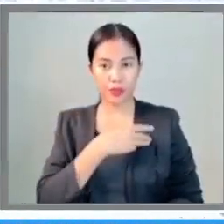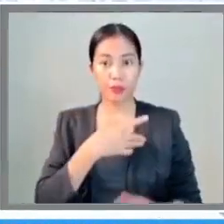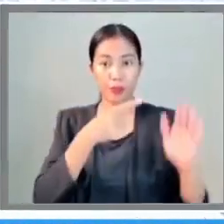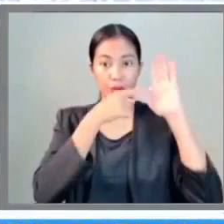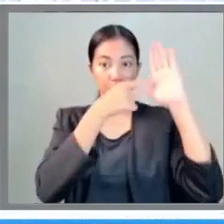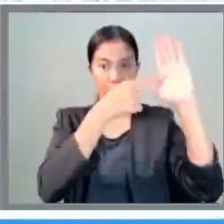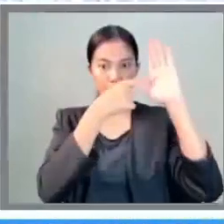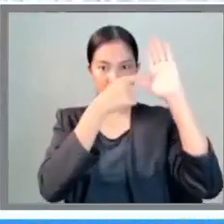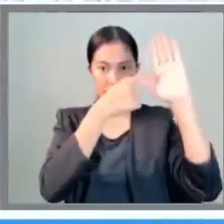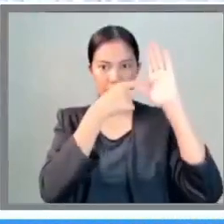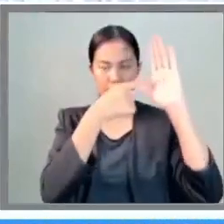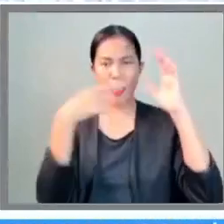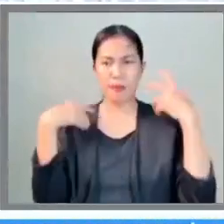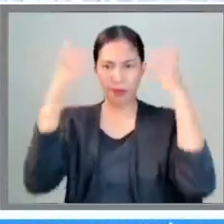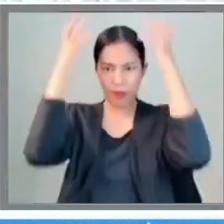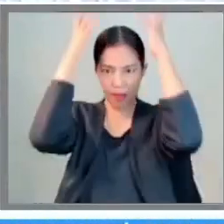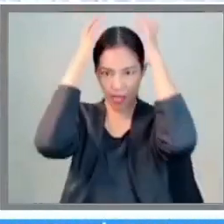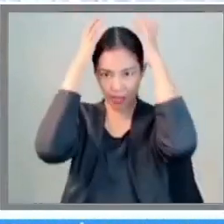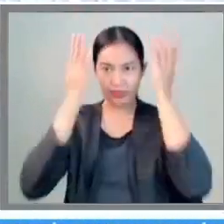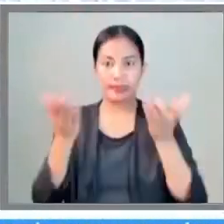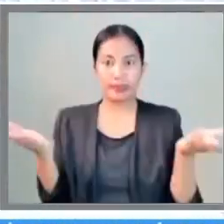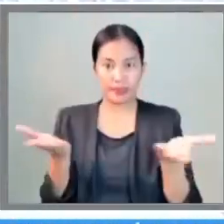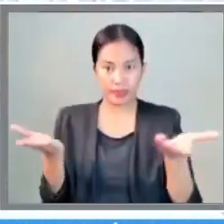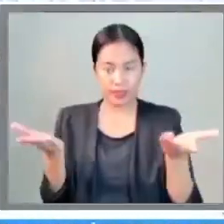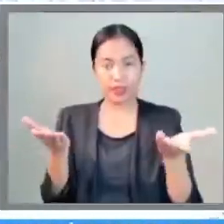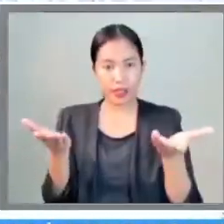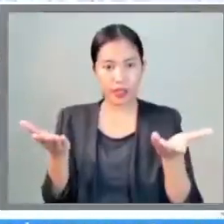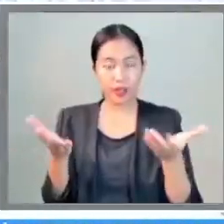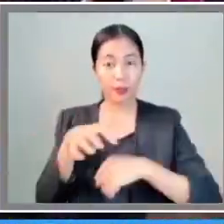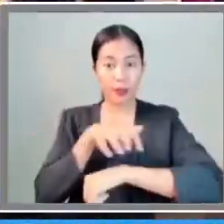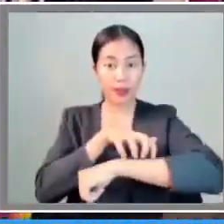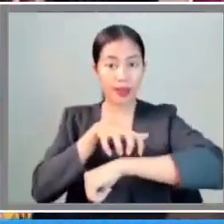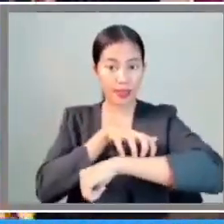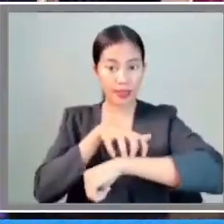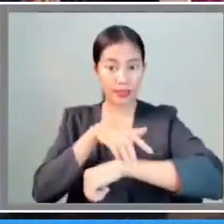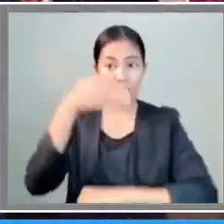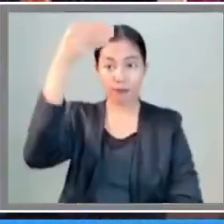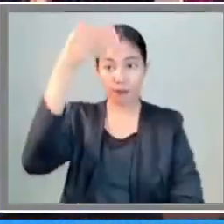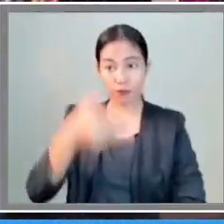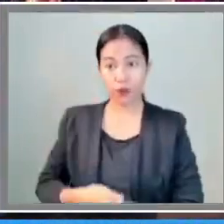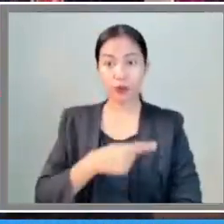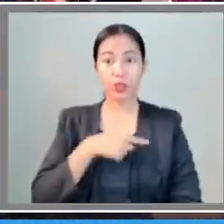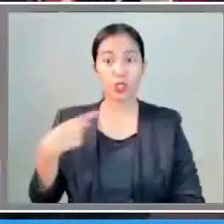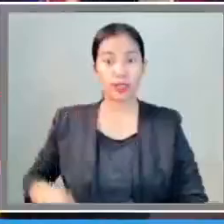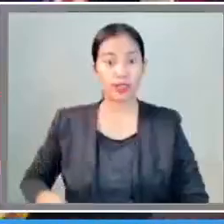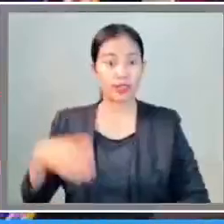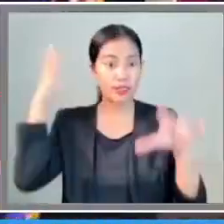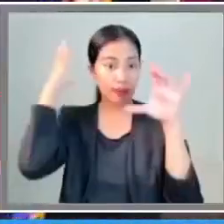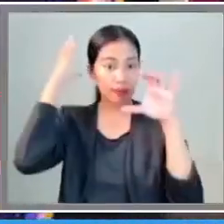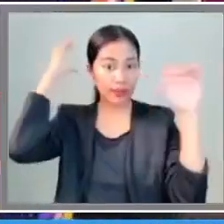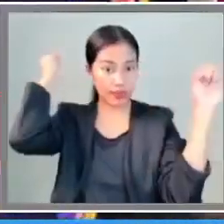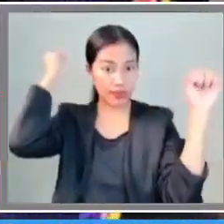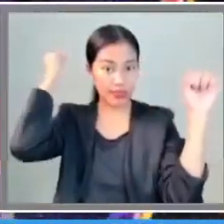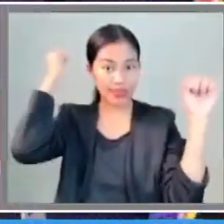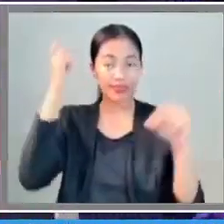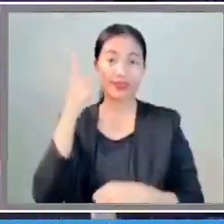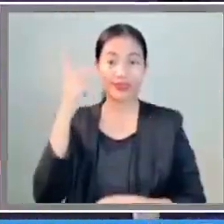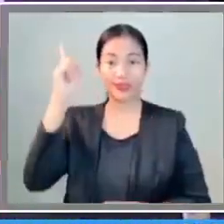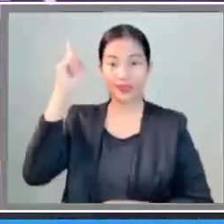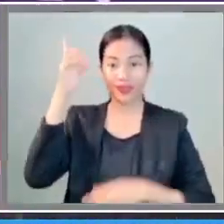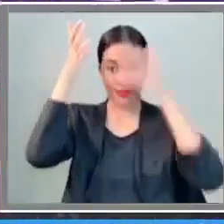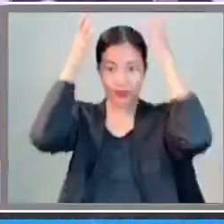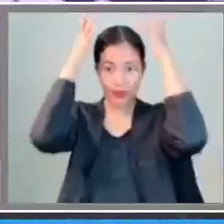sa tapat ng Chinese Embassy dito sa Makati. Ipinapanawagan nila ang pag-recall ng Beijing kay